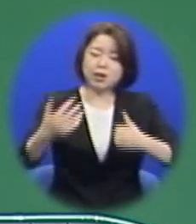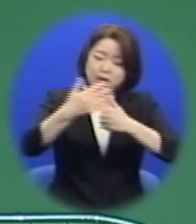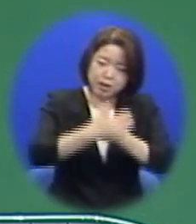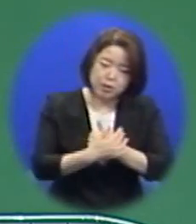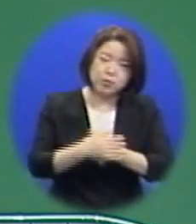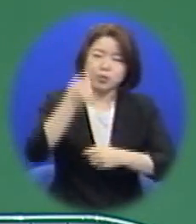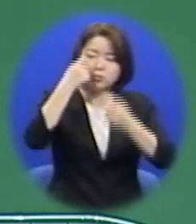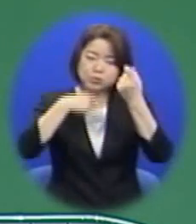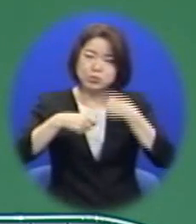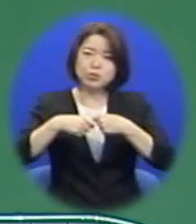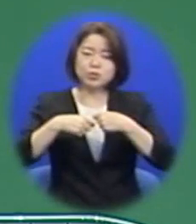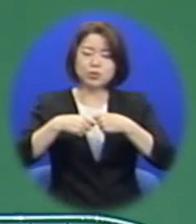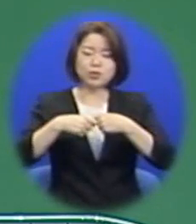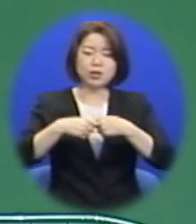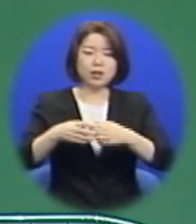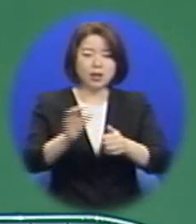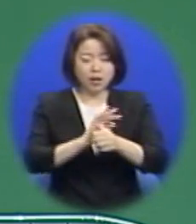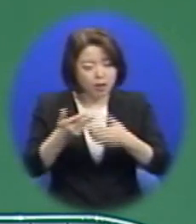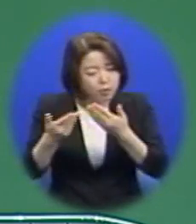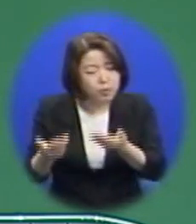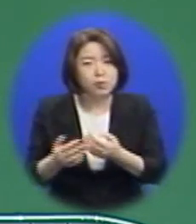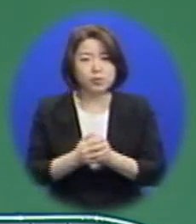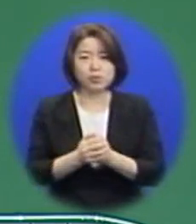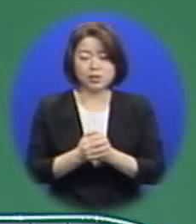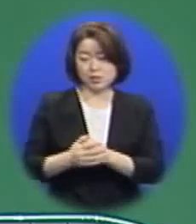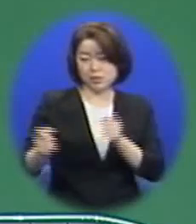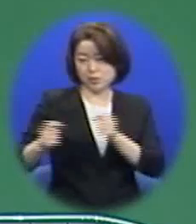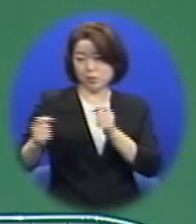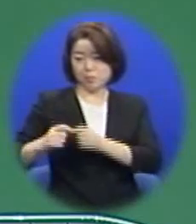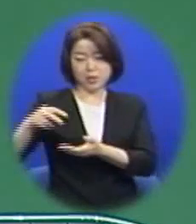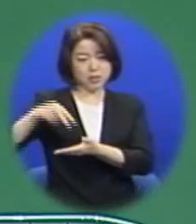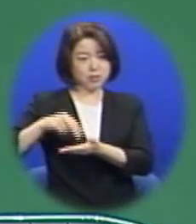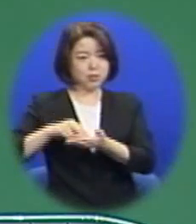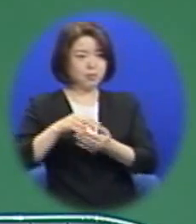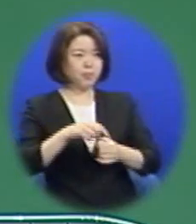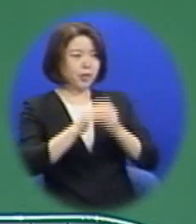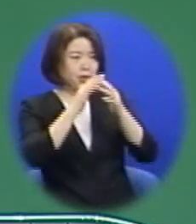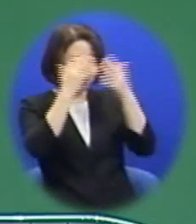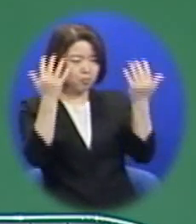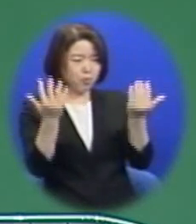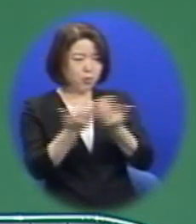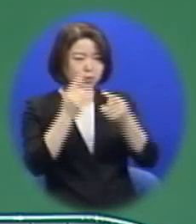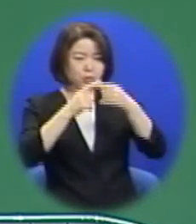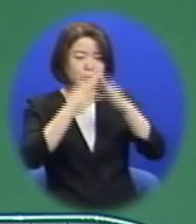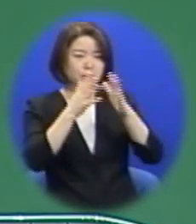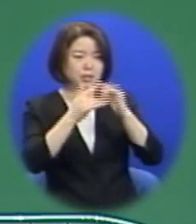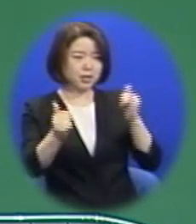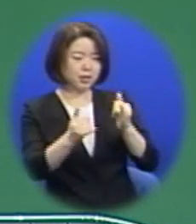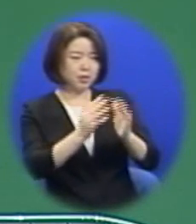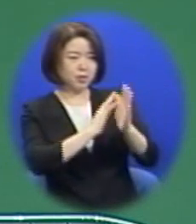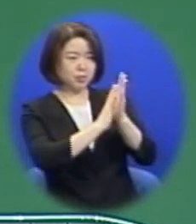하고 저는 옆에 서서 그 전교인 인사하는 걸 옆에 서서 다 지켜봐야 돼요.